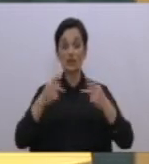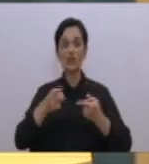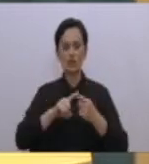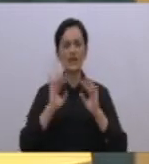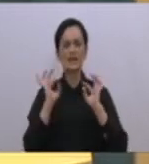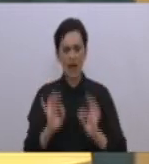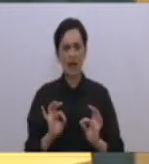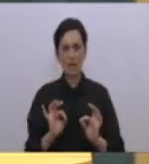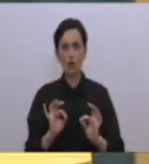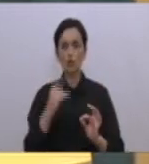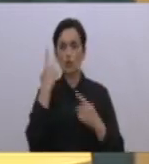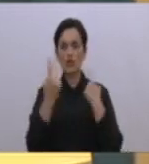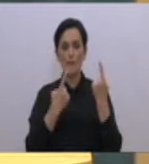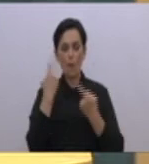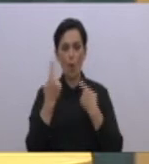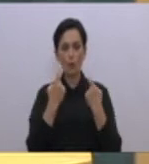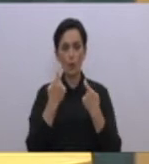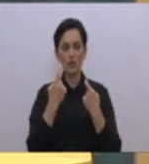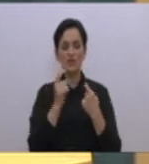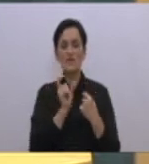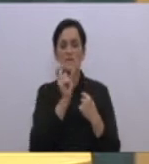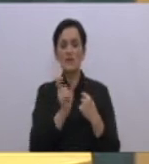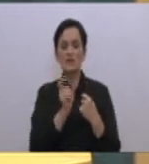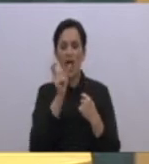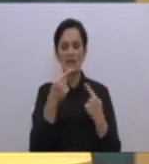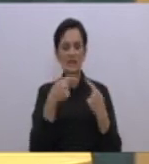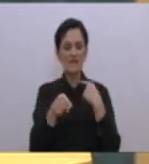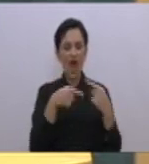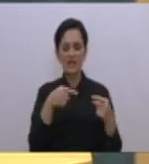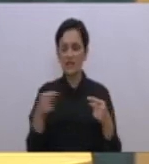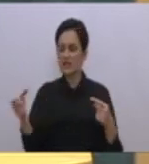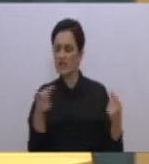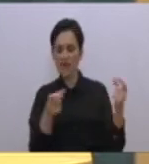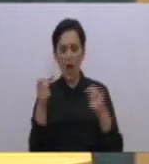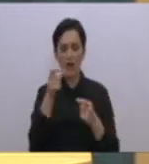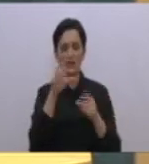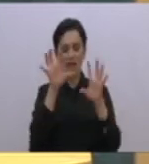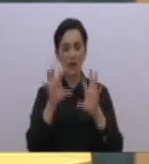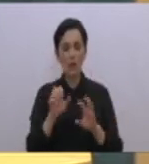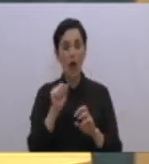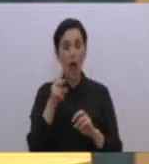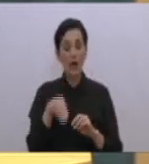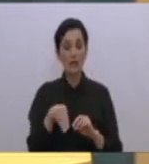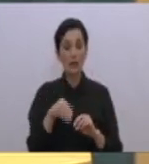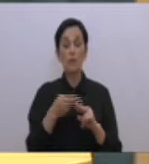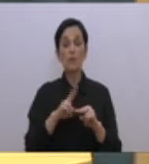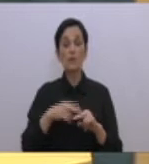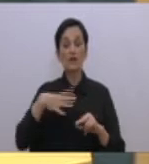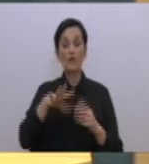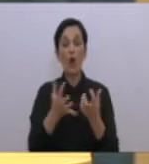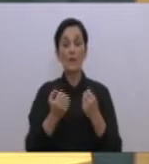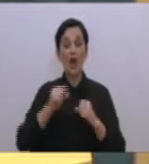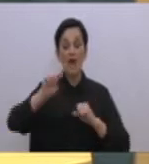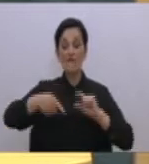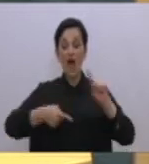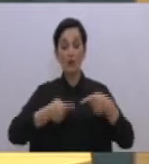რელევანტური ინფორმაცია ფრაგმენტირებულია სხვადასხვა სექტორულ საკანონმდებლო აქტებში. ამდენად, საქართველოს მიერ აღებული